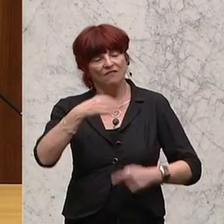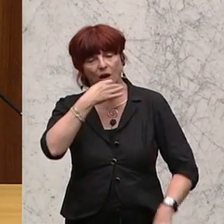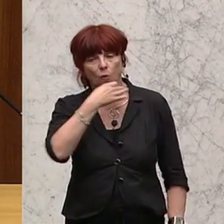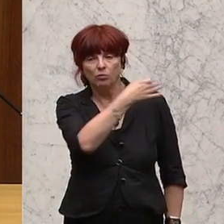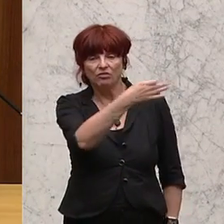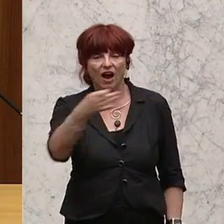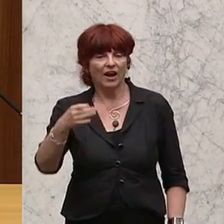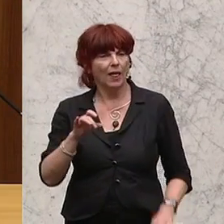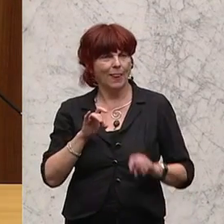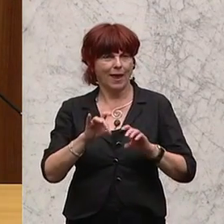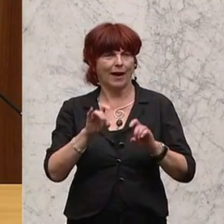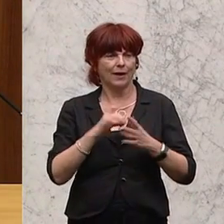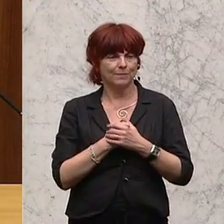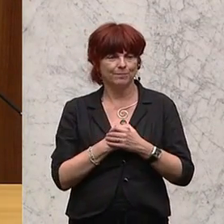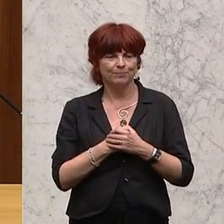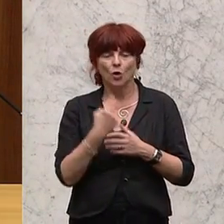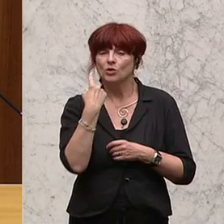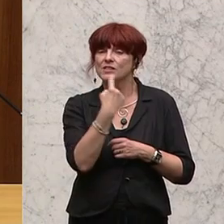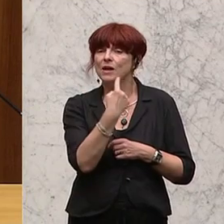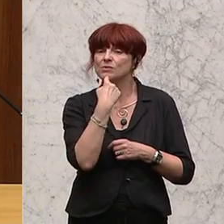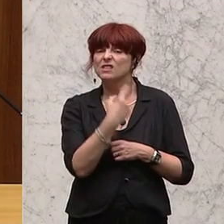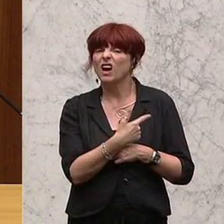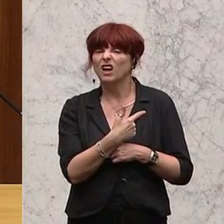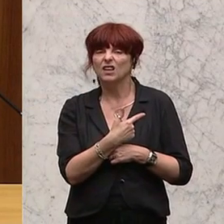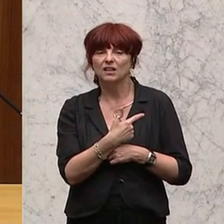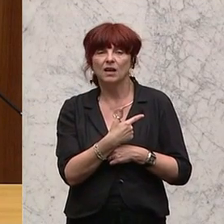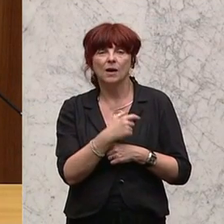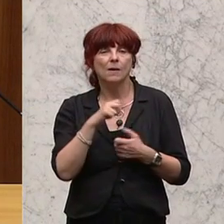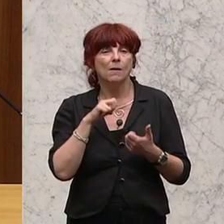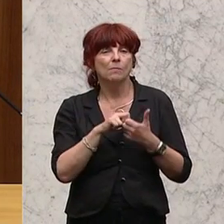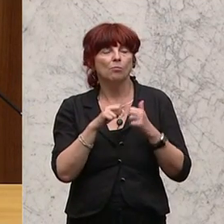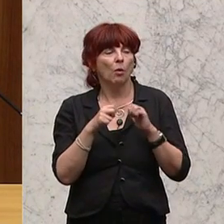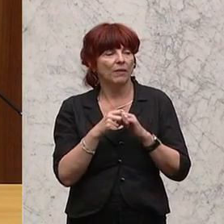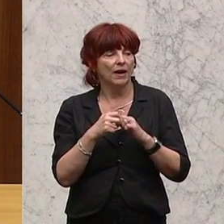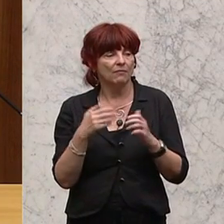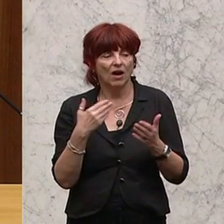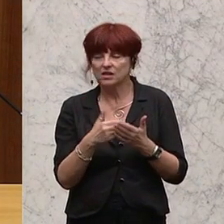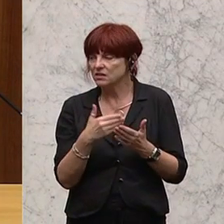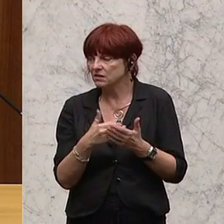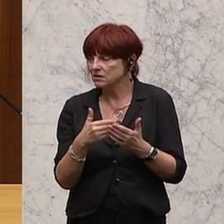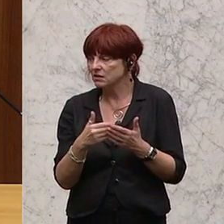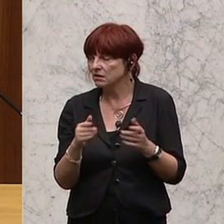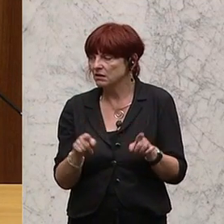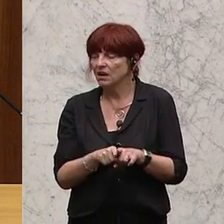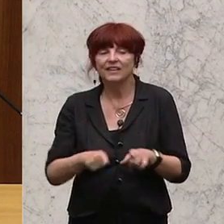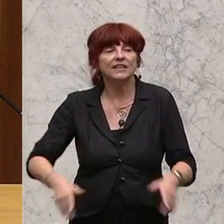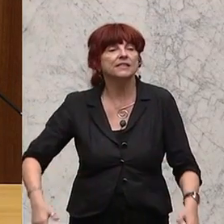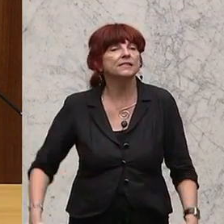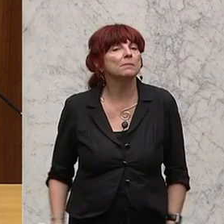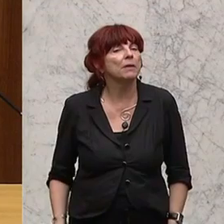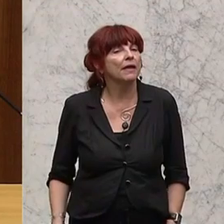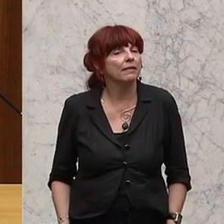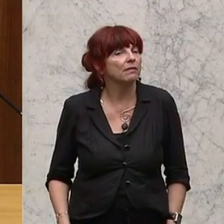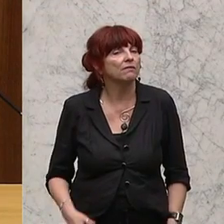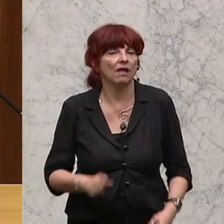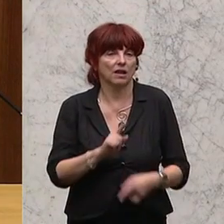unter Lehrern, und die haben gesagt, das Hauptproblem ist die Disziplin in den Klassen. Und auch hier gibt es keine Möglichkeit,